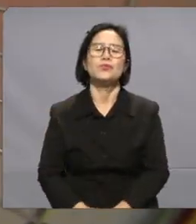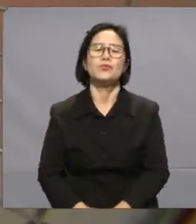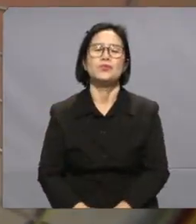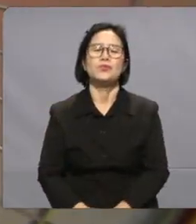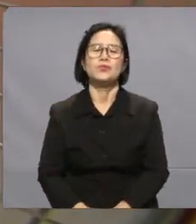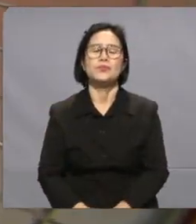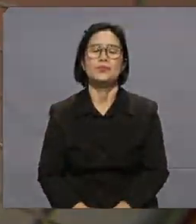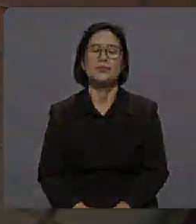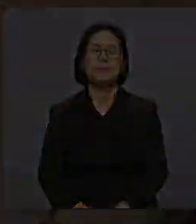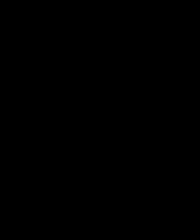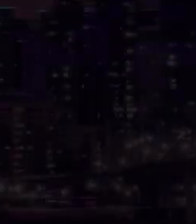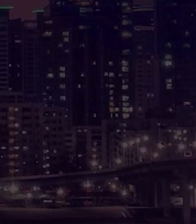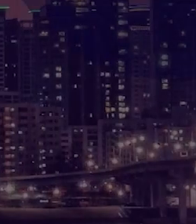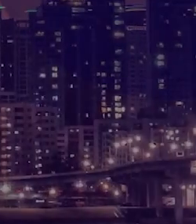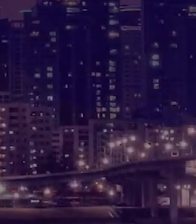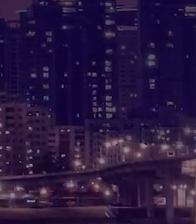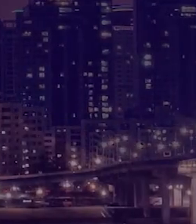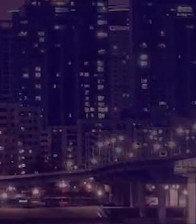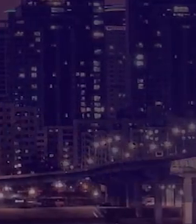뉴스 신성입니다